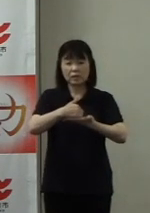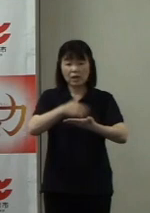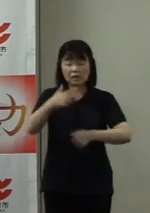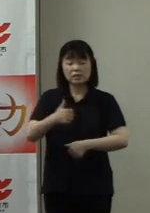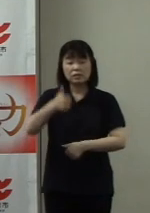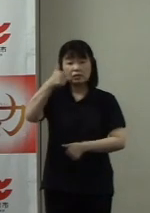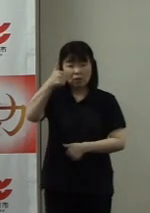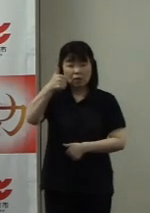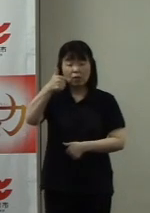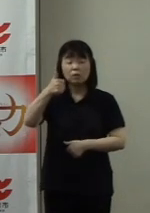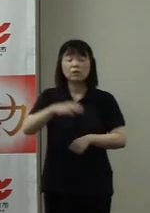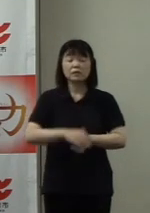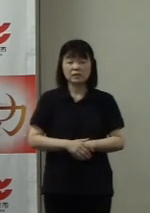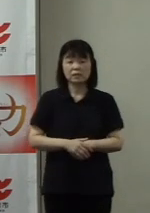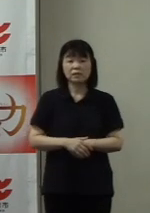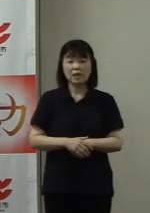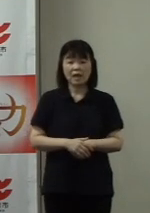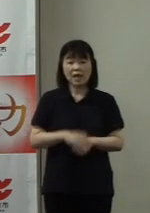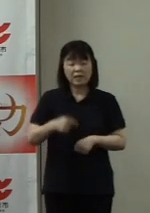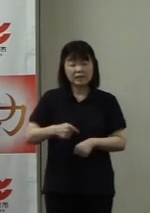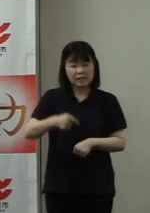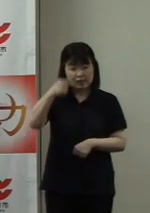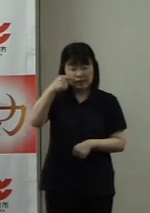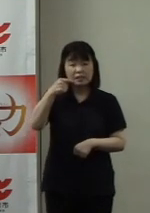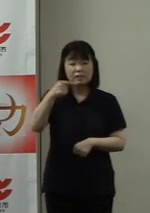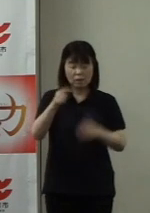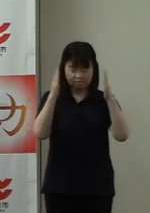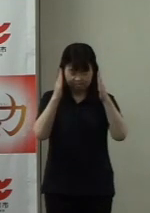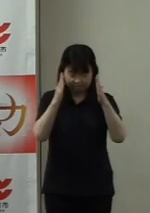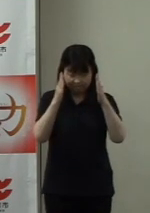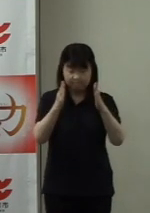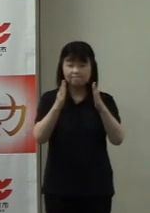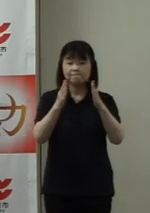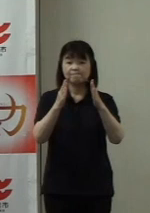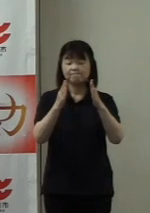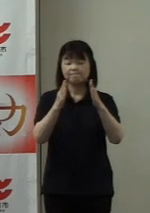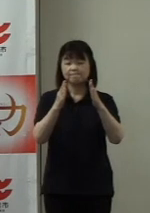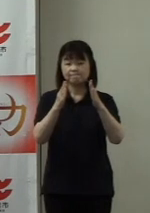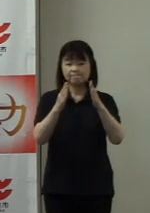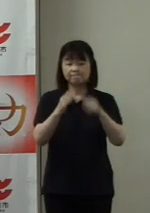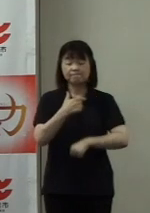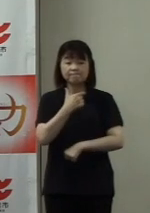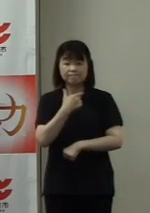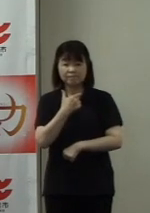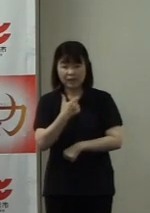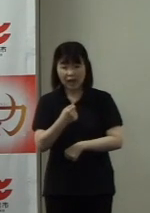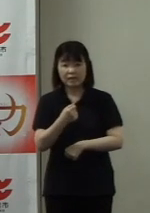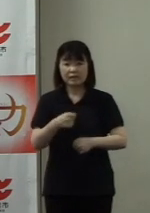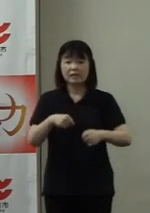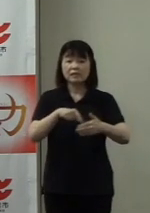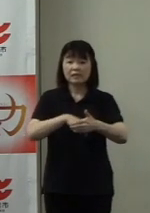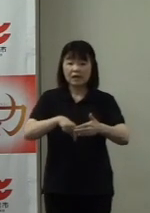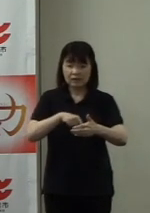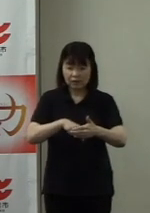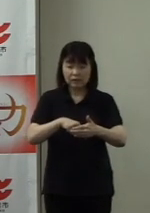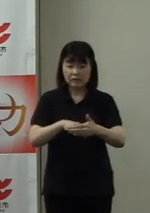長として一番ですね、力を入れていきたい、その辺についてですね、説明いただければ